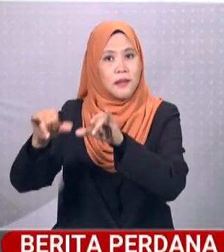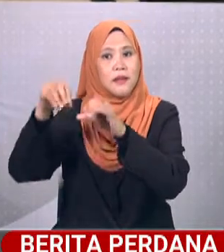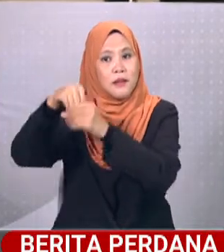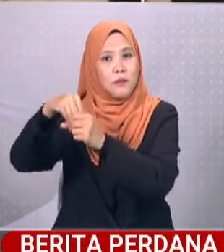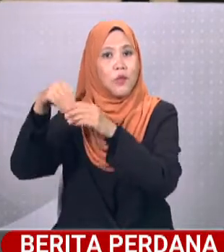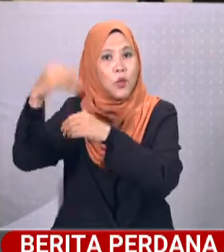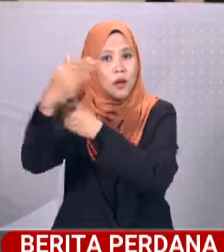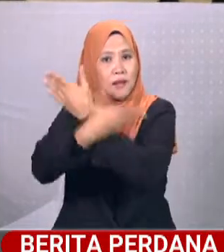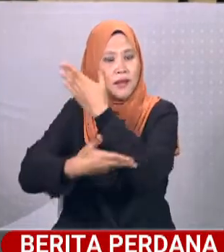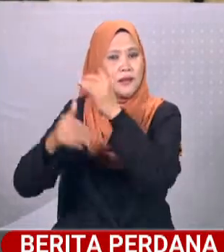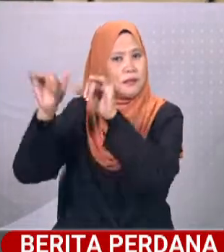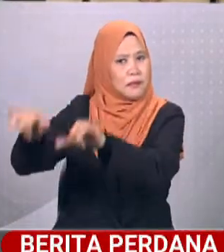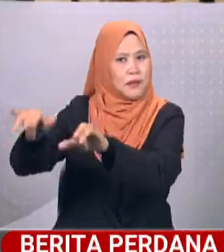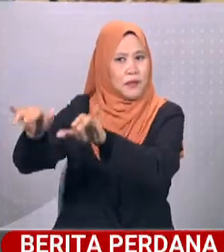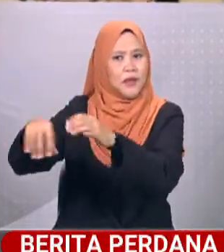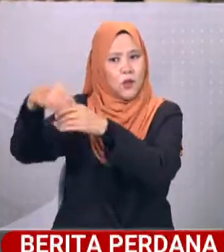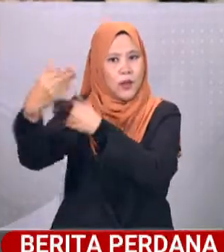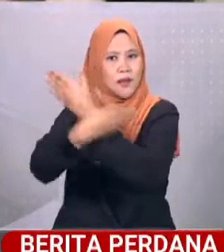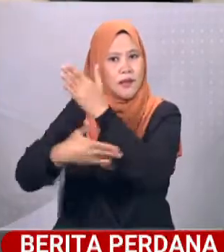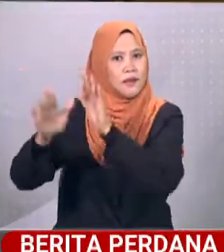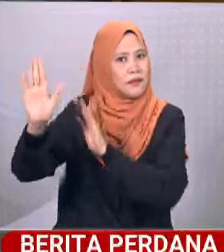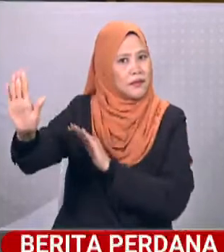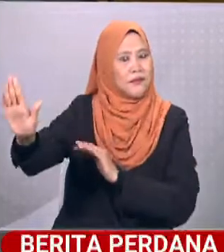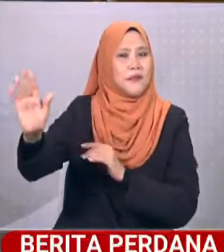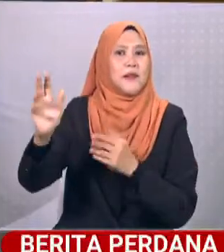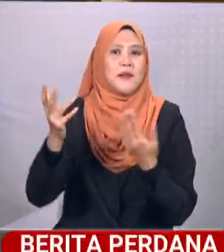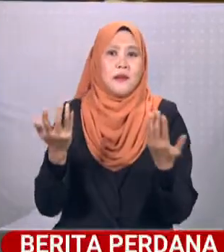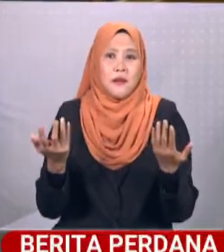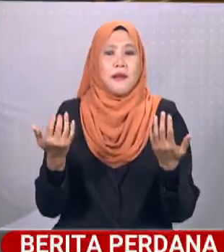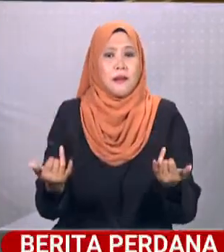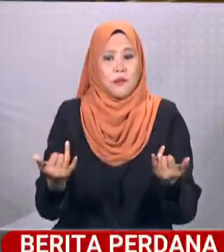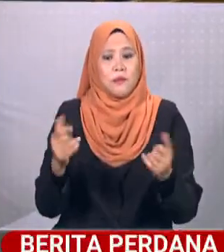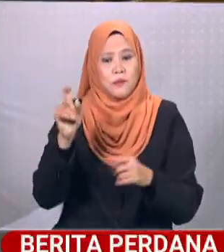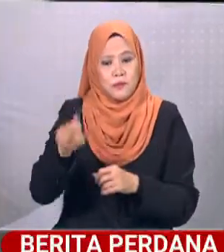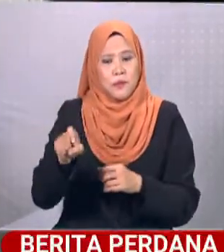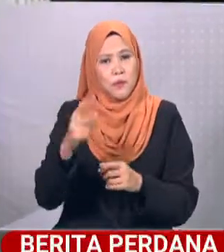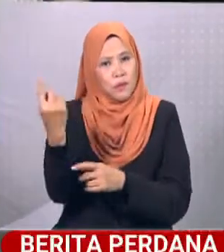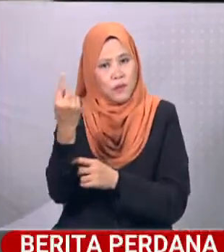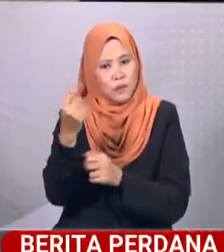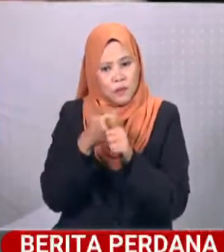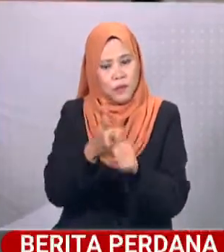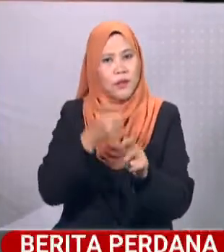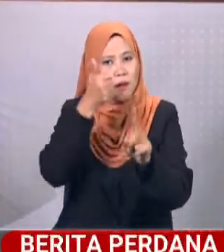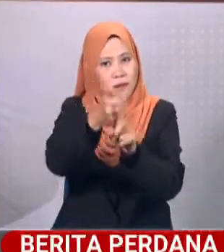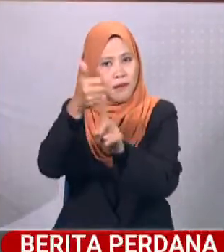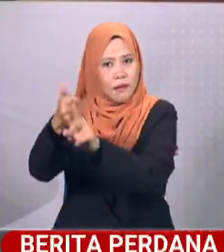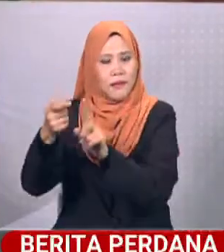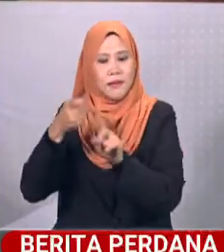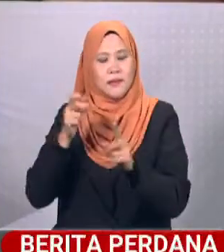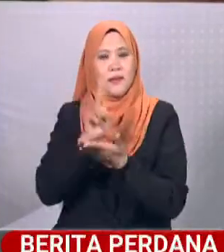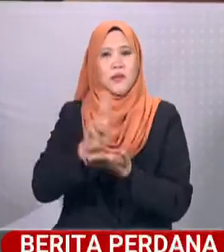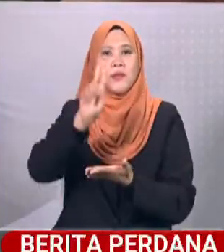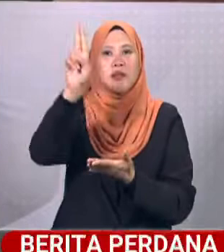negara dinasihat untuk kekal berada di negara pengajian mereka sekarang. Mereka juga perlu sentiasa mengikuti arahan daripada pihak